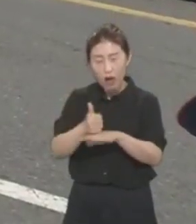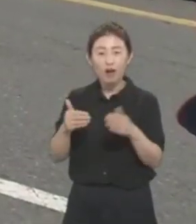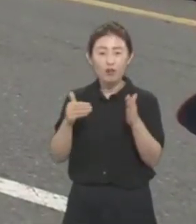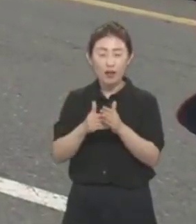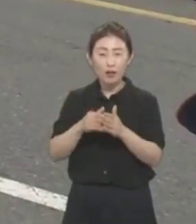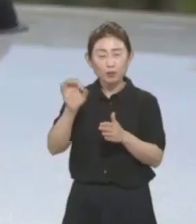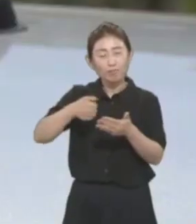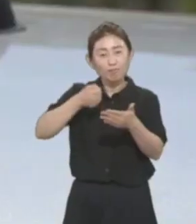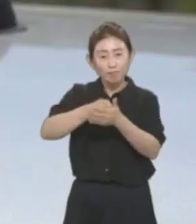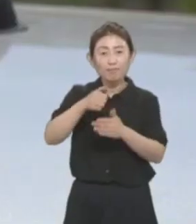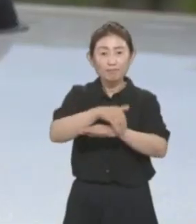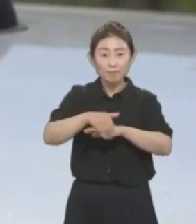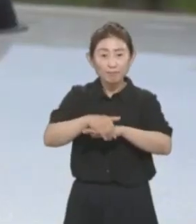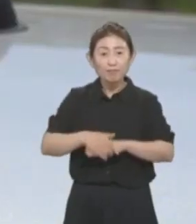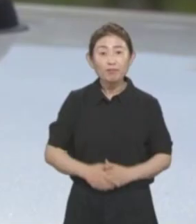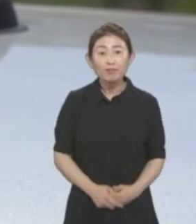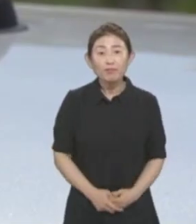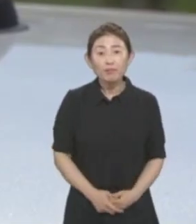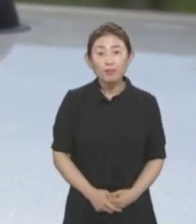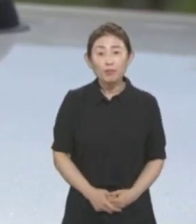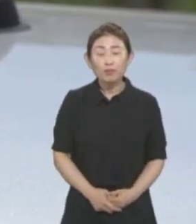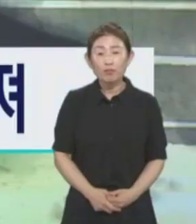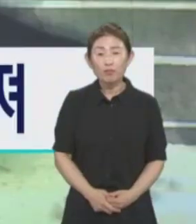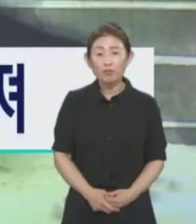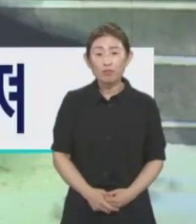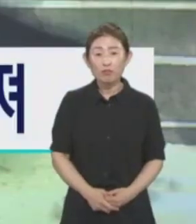확정할 계획입니다.